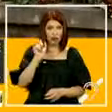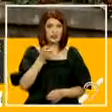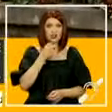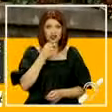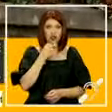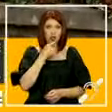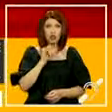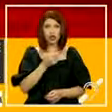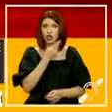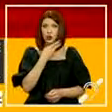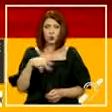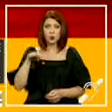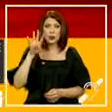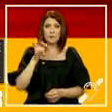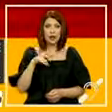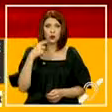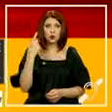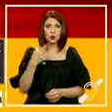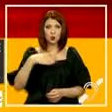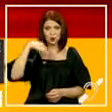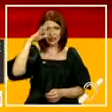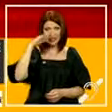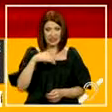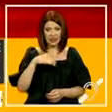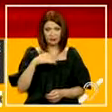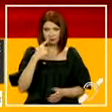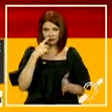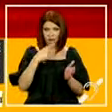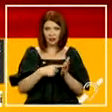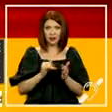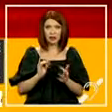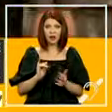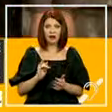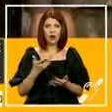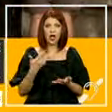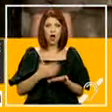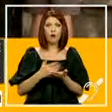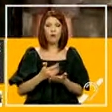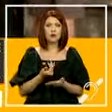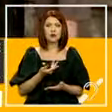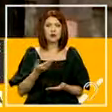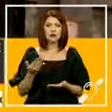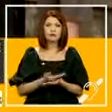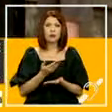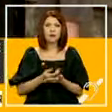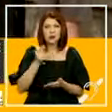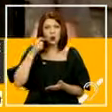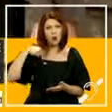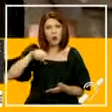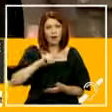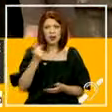și 241 de zile. Iată care au fost câteva dintre mărturiile celor care